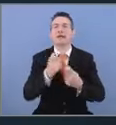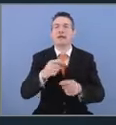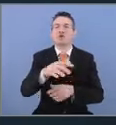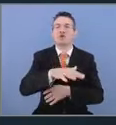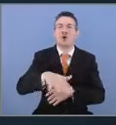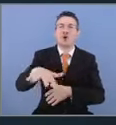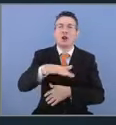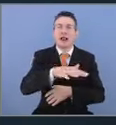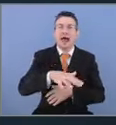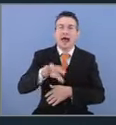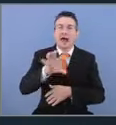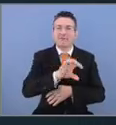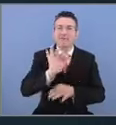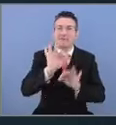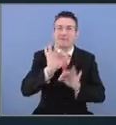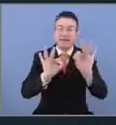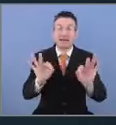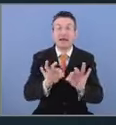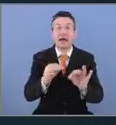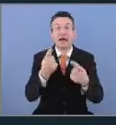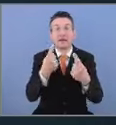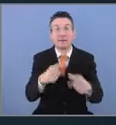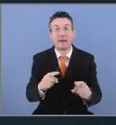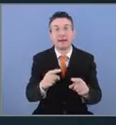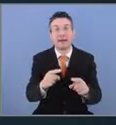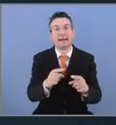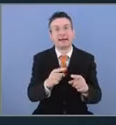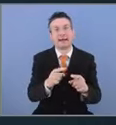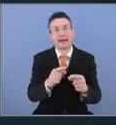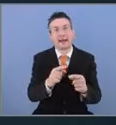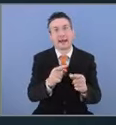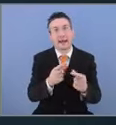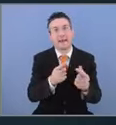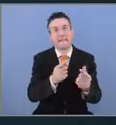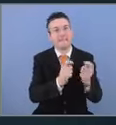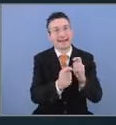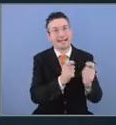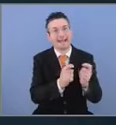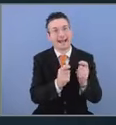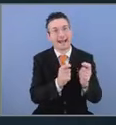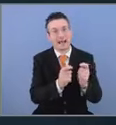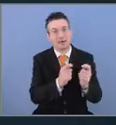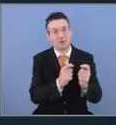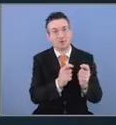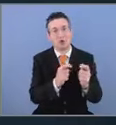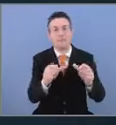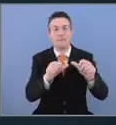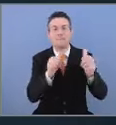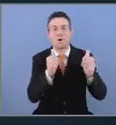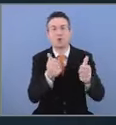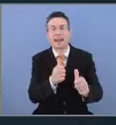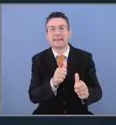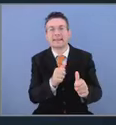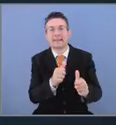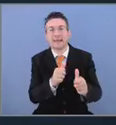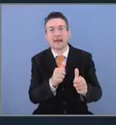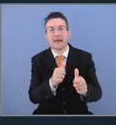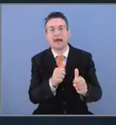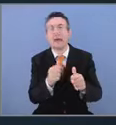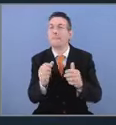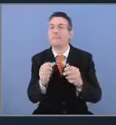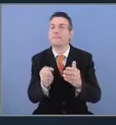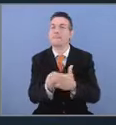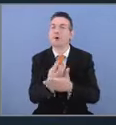valorizzatori sul versante del mercato, e dunque delle modalità con cui ai produttori agricoli si riesce a dare un valore